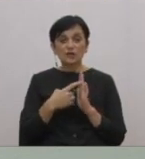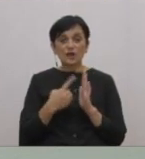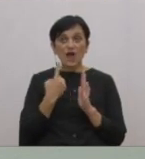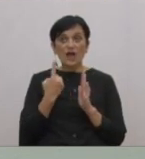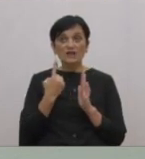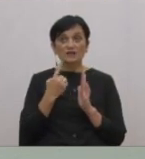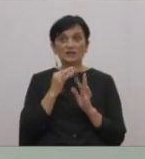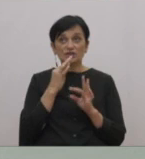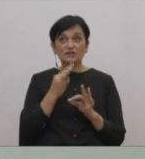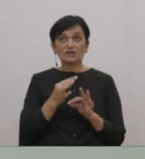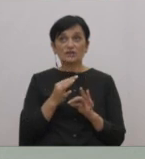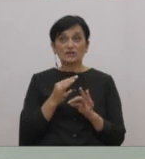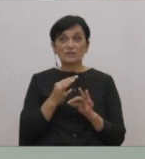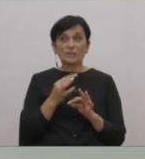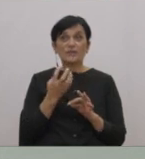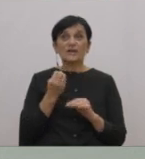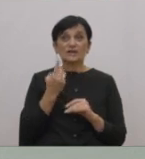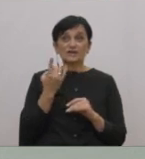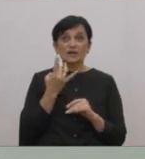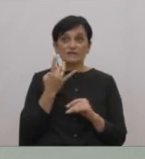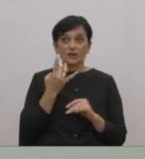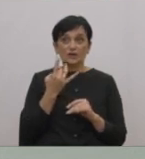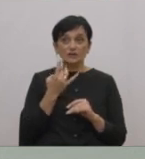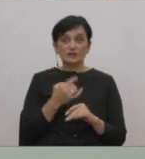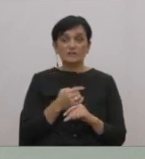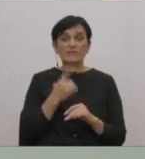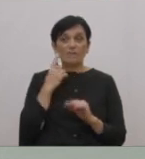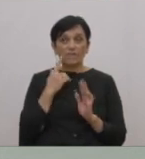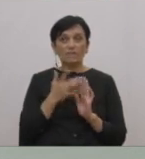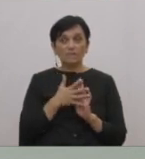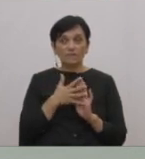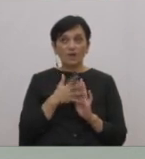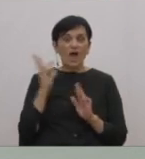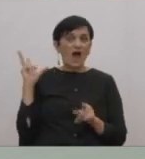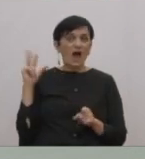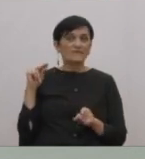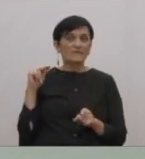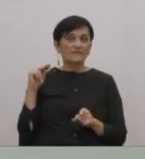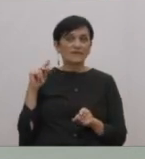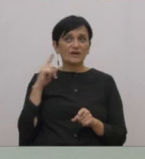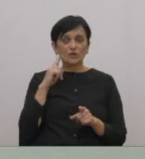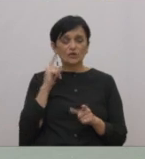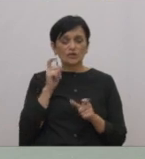tirat sebi, i-a tirat sebi, i-a tirat sebi, i-a tirat sebi, i-a tirat sebi, i-a tirat sebi, i-a